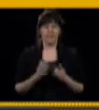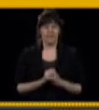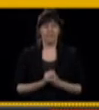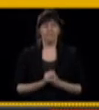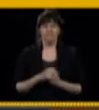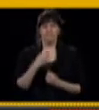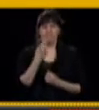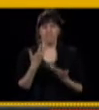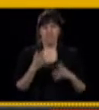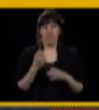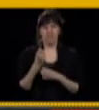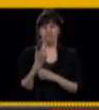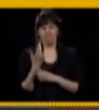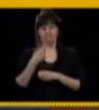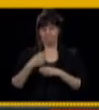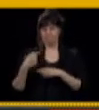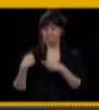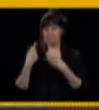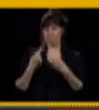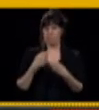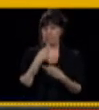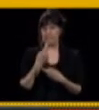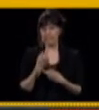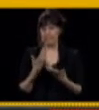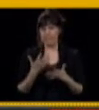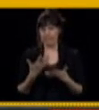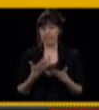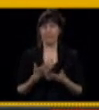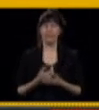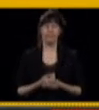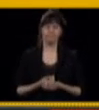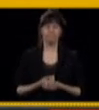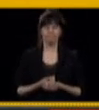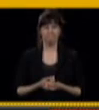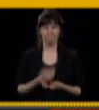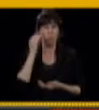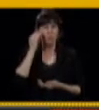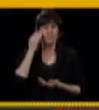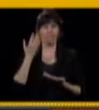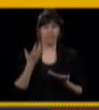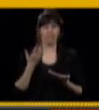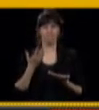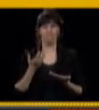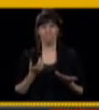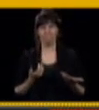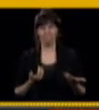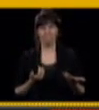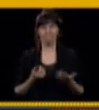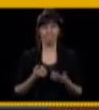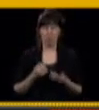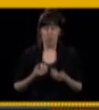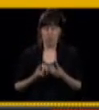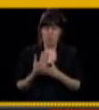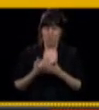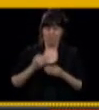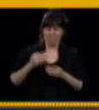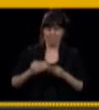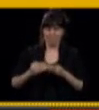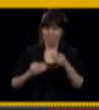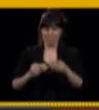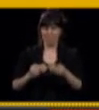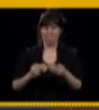cours des derniers jours on s'attendait à arriver dans une nouvelle étape plus critique vous allez